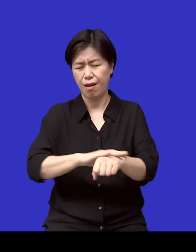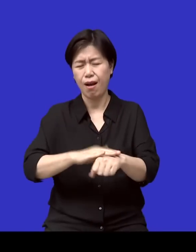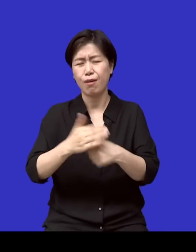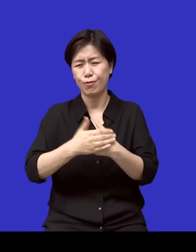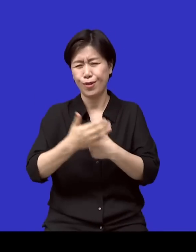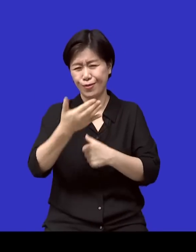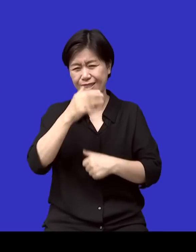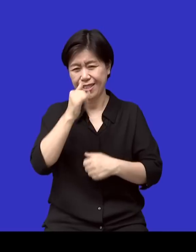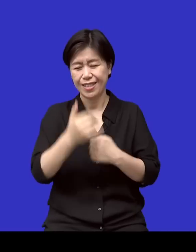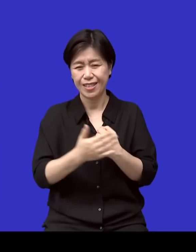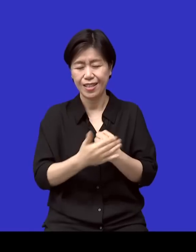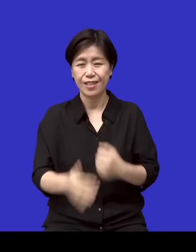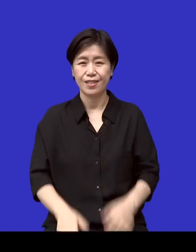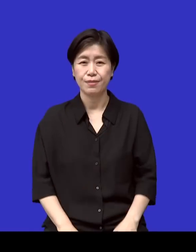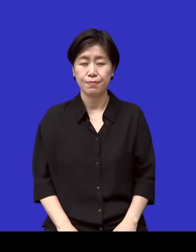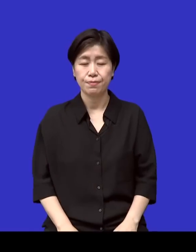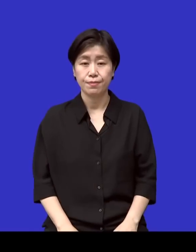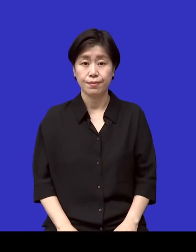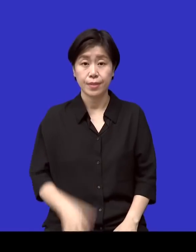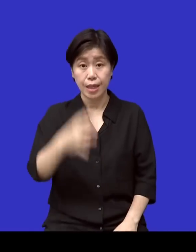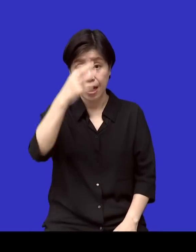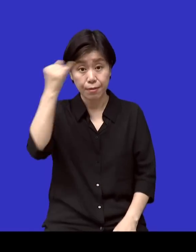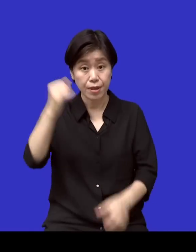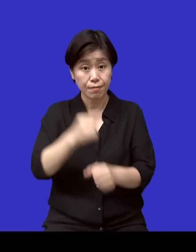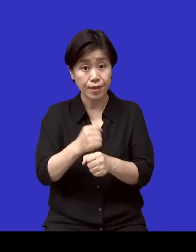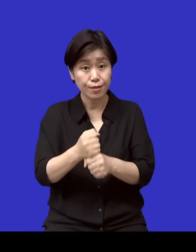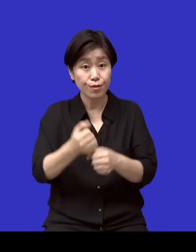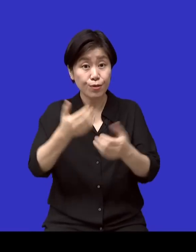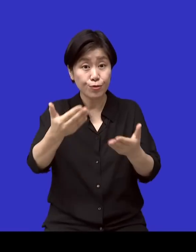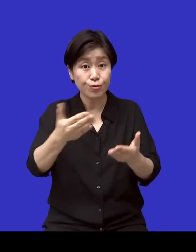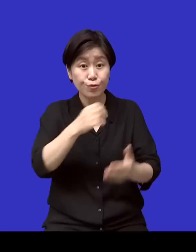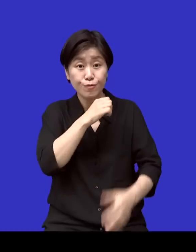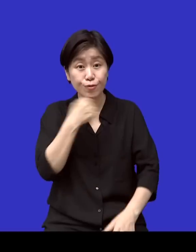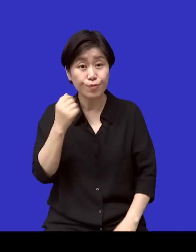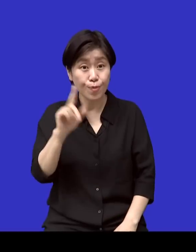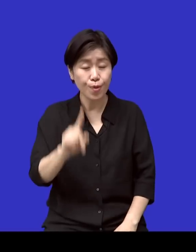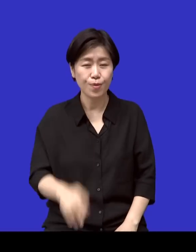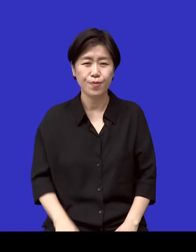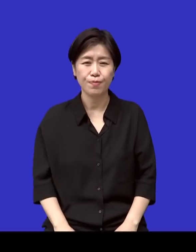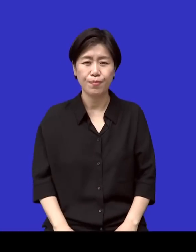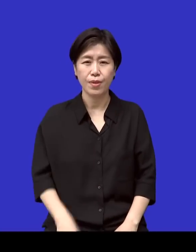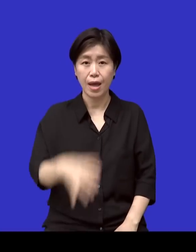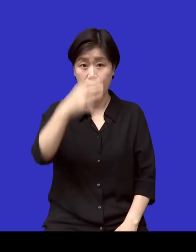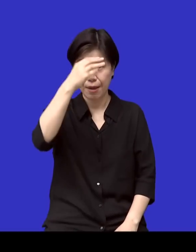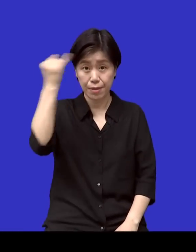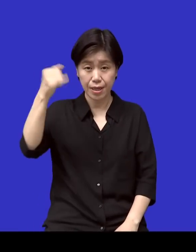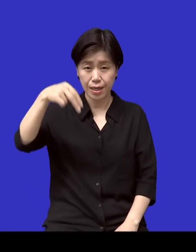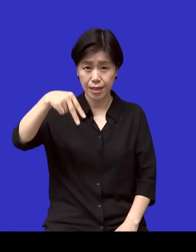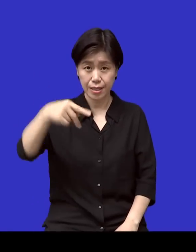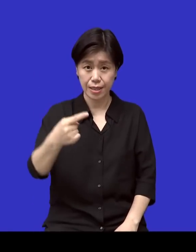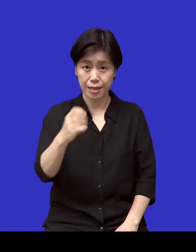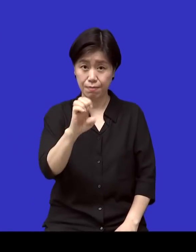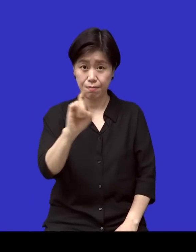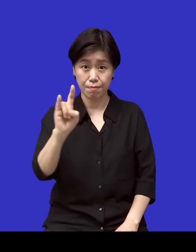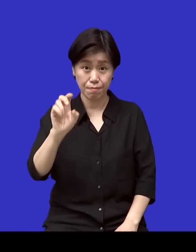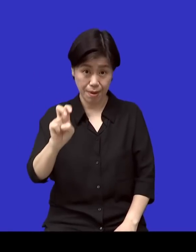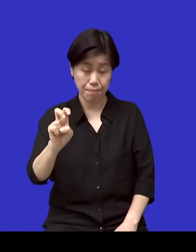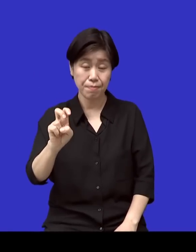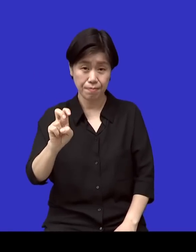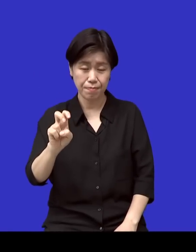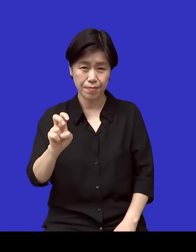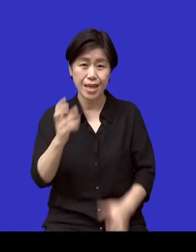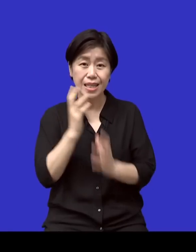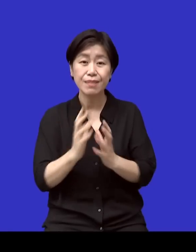있어요? 우리 손주를 위해서? 이제 제가 네. 제일 좋아하는 게 할머니 스팸 김치찌개인데 아, 할머니가 옛날에 장사를